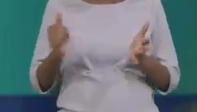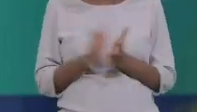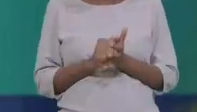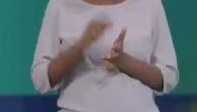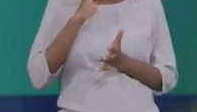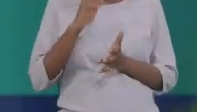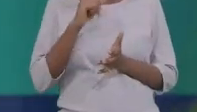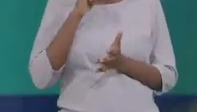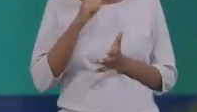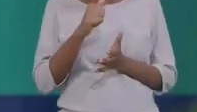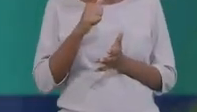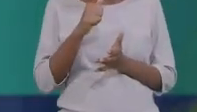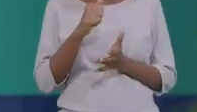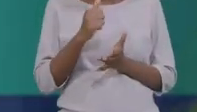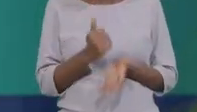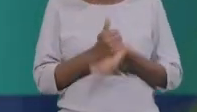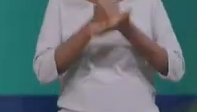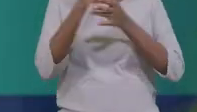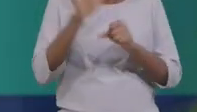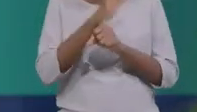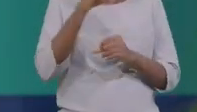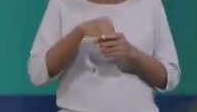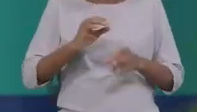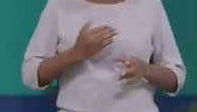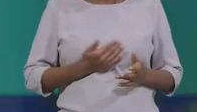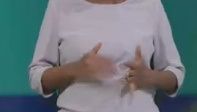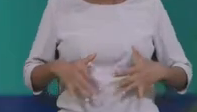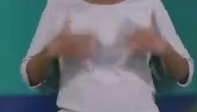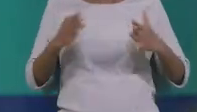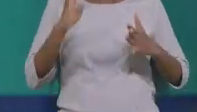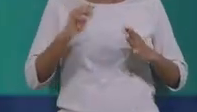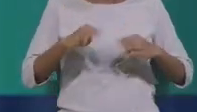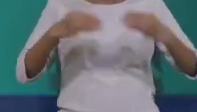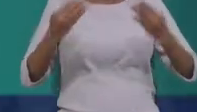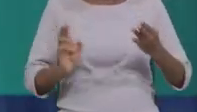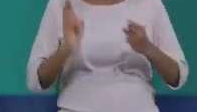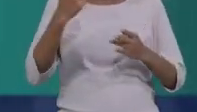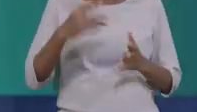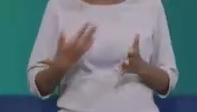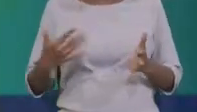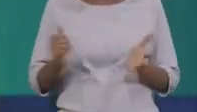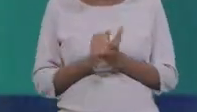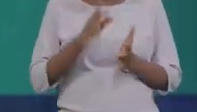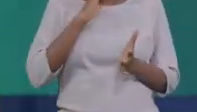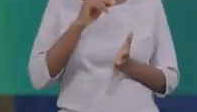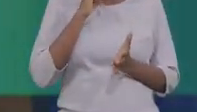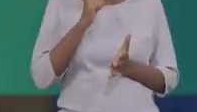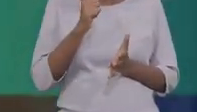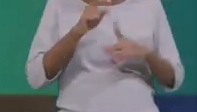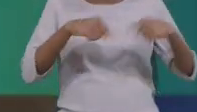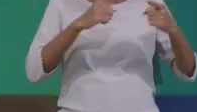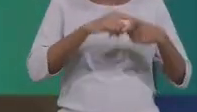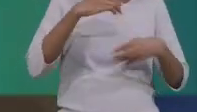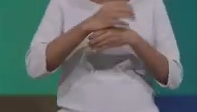en abandonnant les choses qui ne sont pas utiles dans nos vies, en abandonnant les choses qui